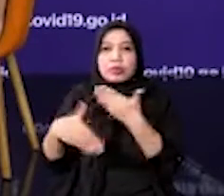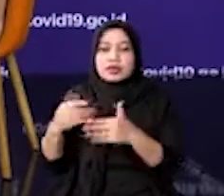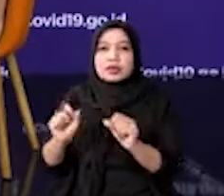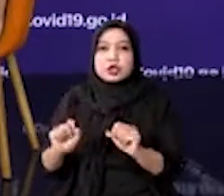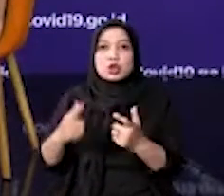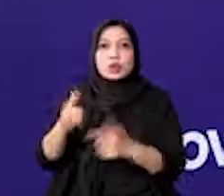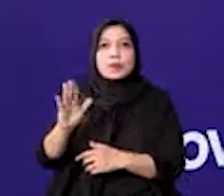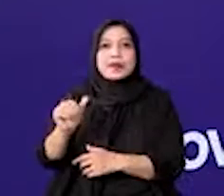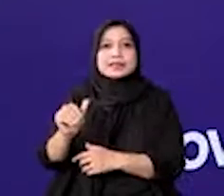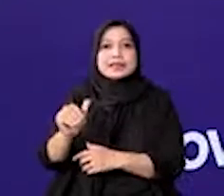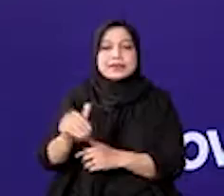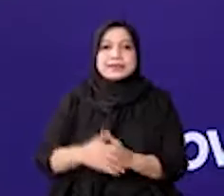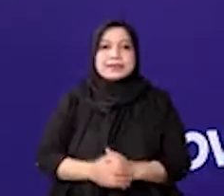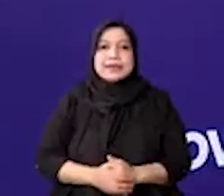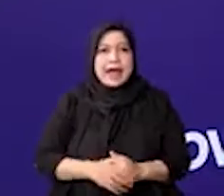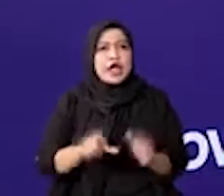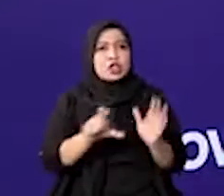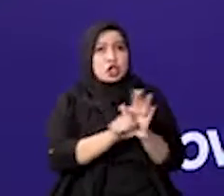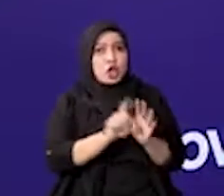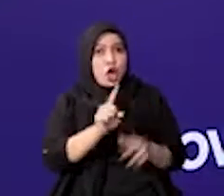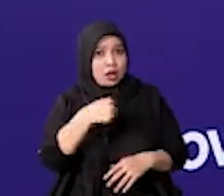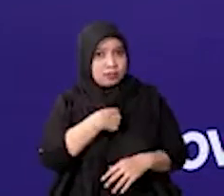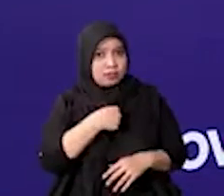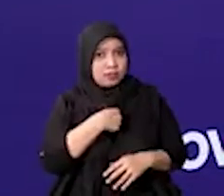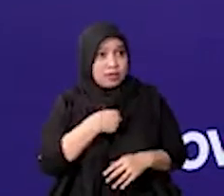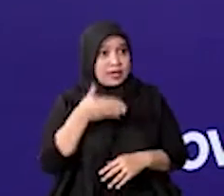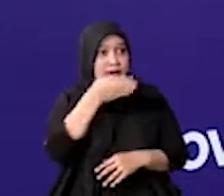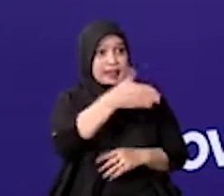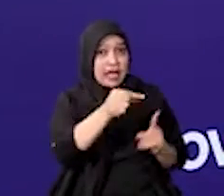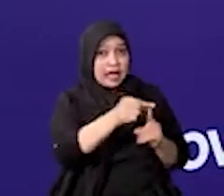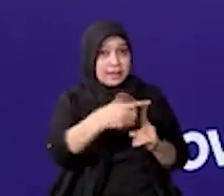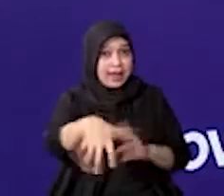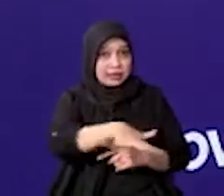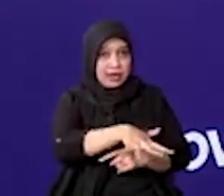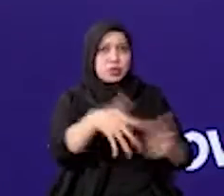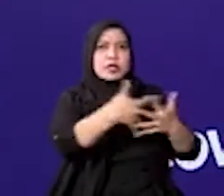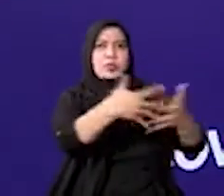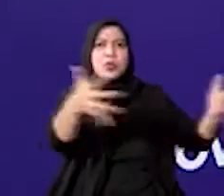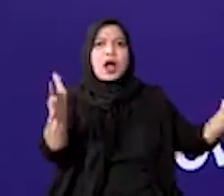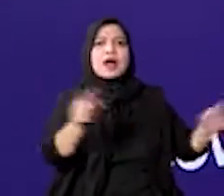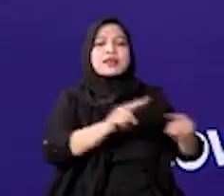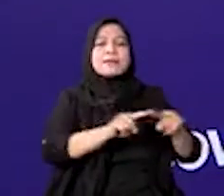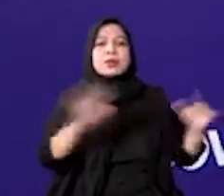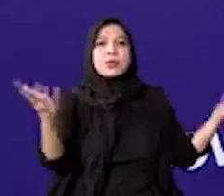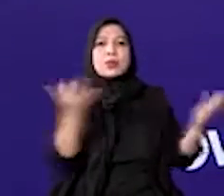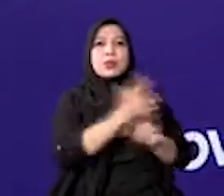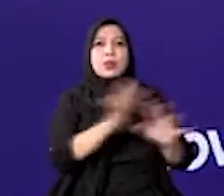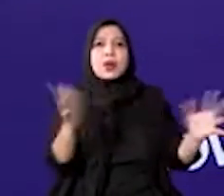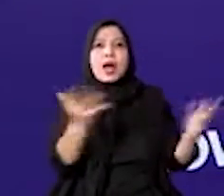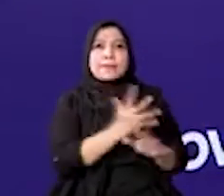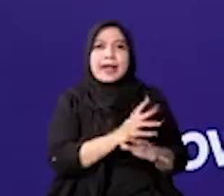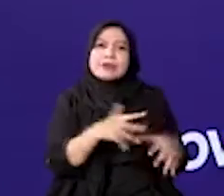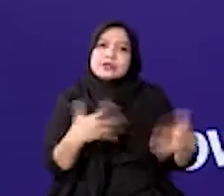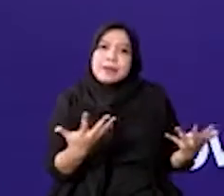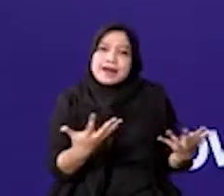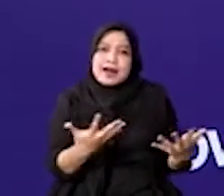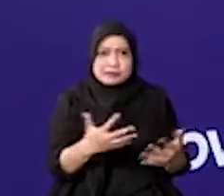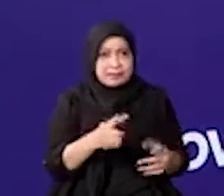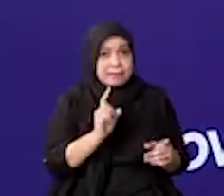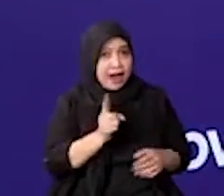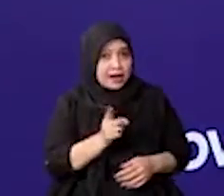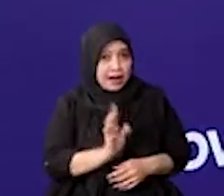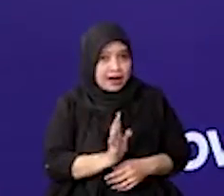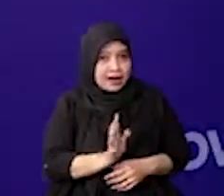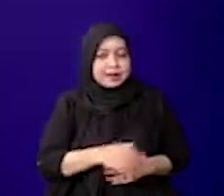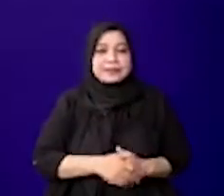ke pantai misalnya tapi di pantainya ramai nah bagaimana Apa itu bisa dikatakan kan sebagai ee zona yang sebenarnya berbahaya untuk didatangi